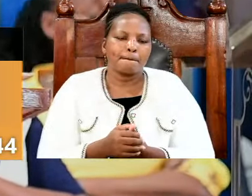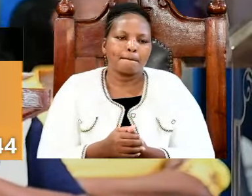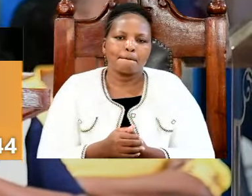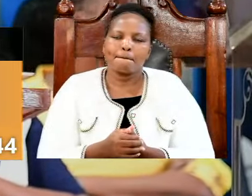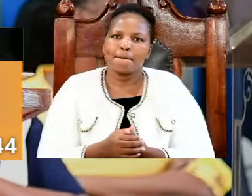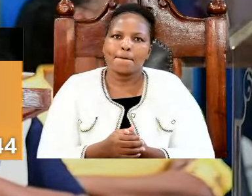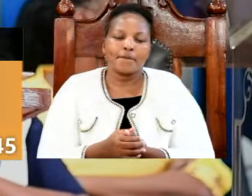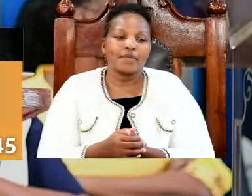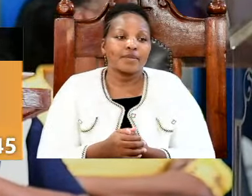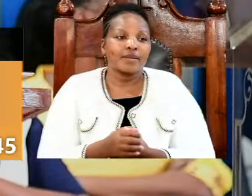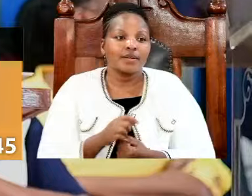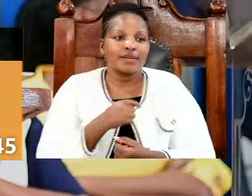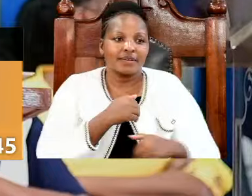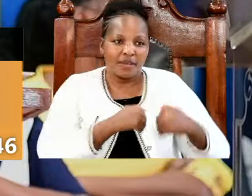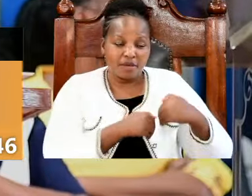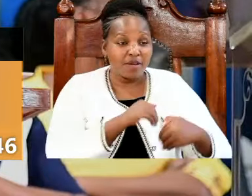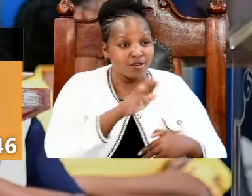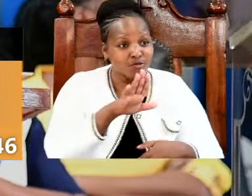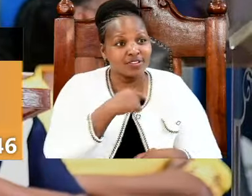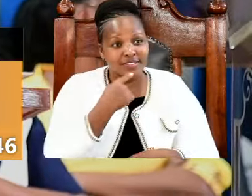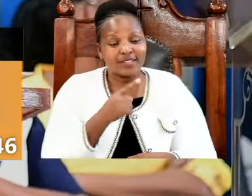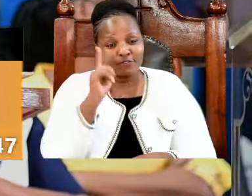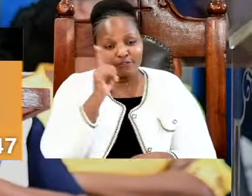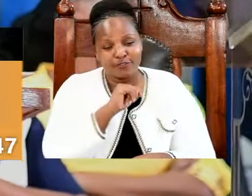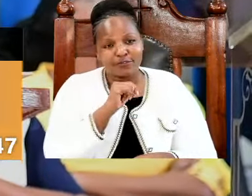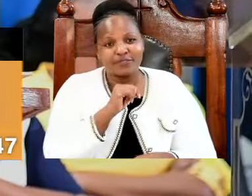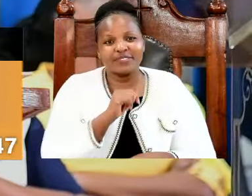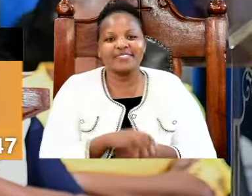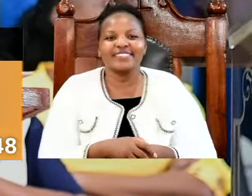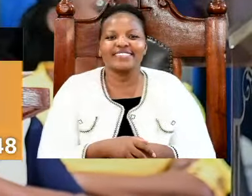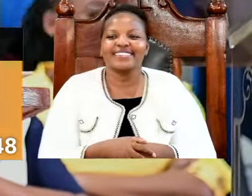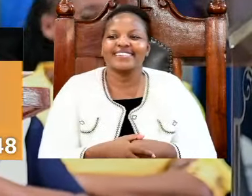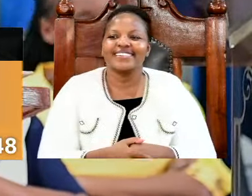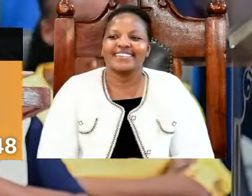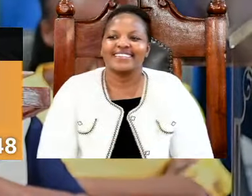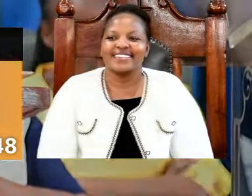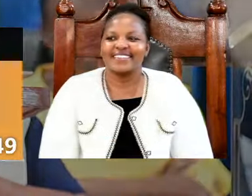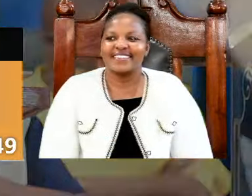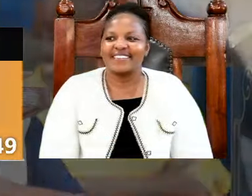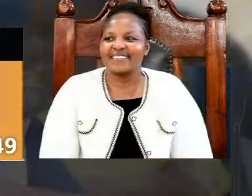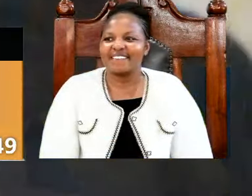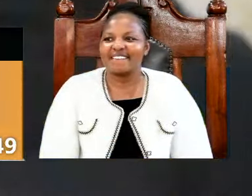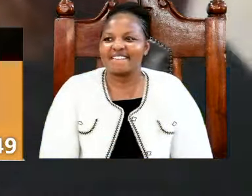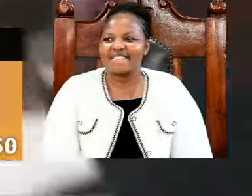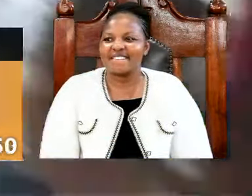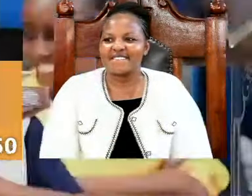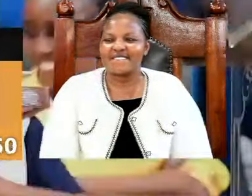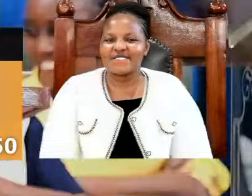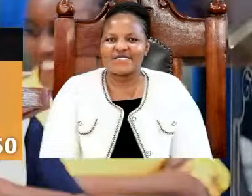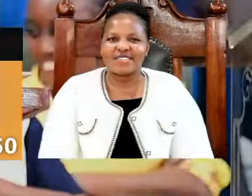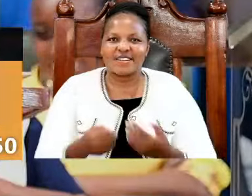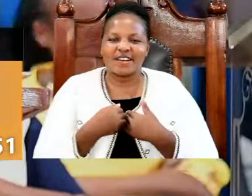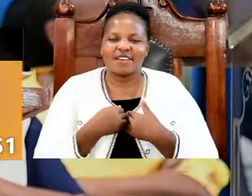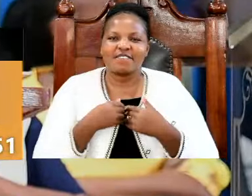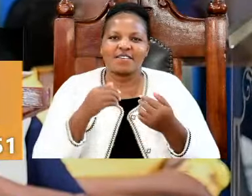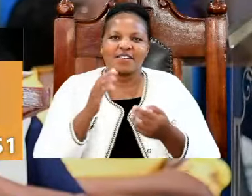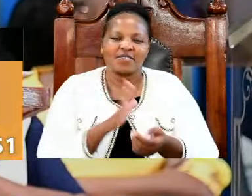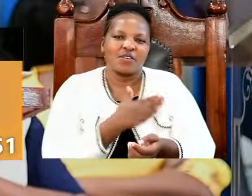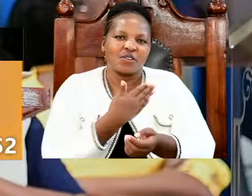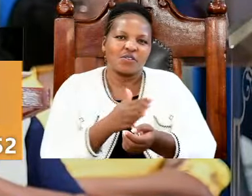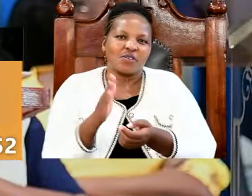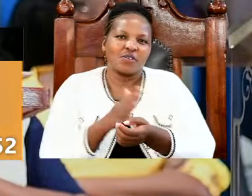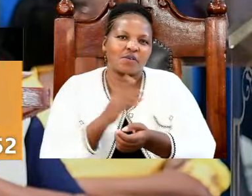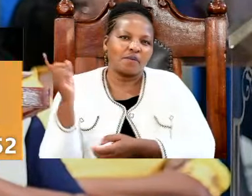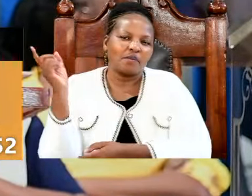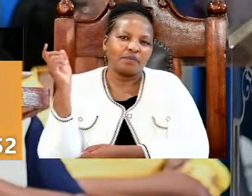Kuna wengine hawasemi, hata kama hutakuja si useme tu. Friday tutakuwa mahara hapa, tuko na kegosho